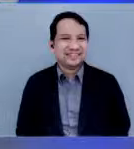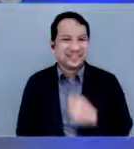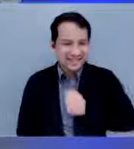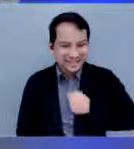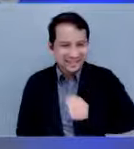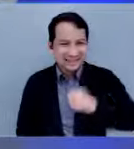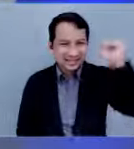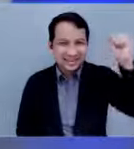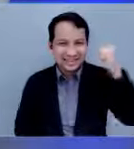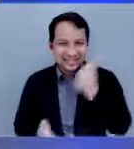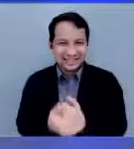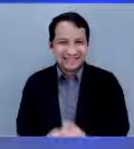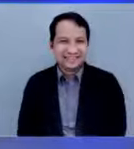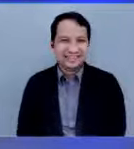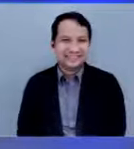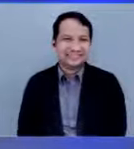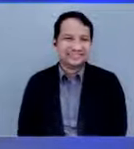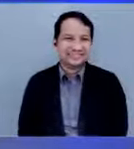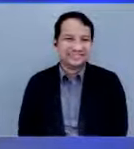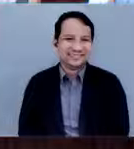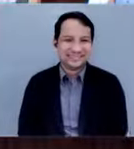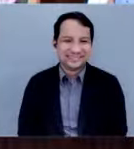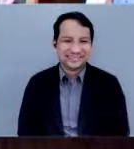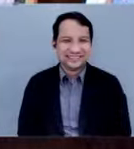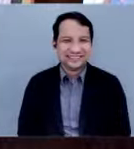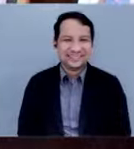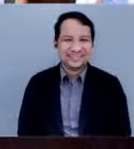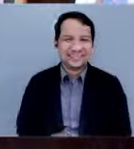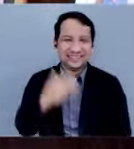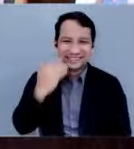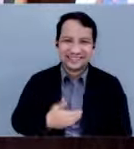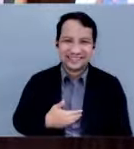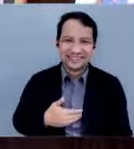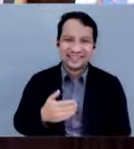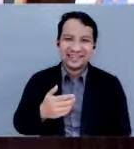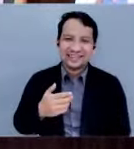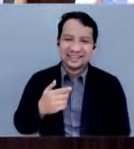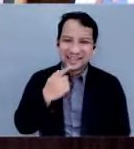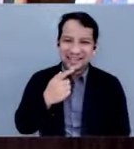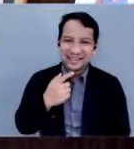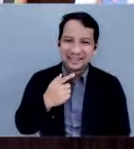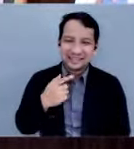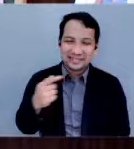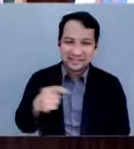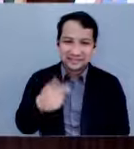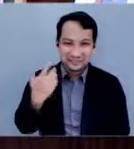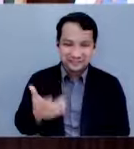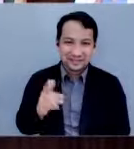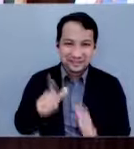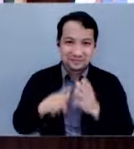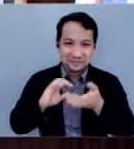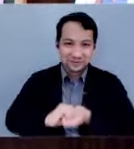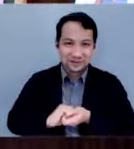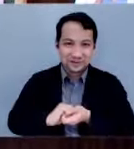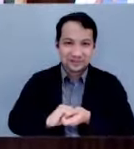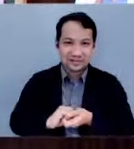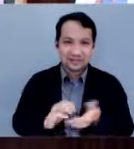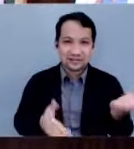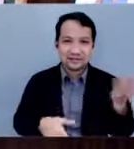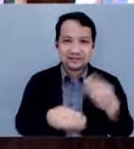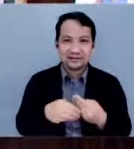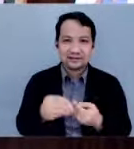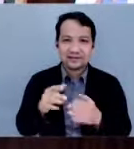house. Okay, ang susunod pong komedyante, yun na po aking set sa araw nito. Ang susunod pong komedyante, ang aking partner sa podcast sa Minimum Wage, Maximum Wage, member ng The